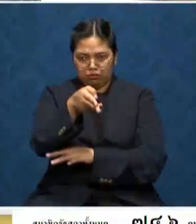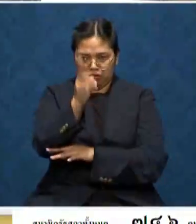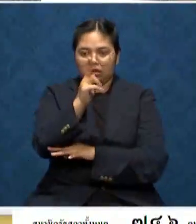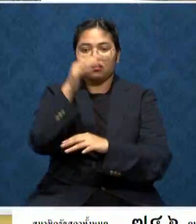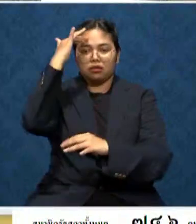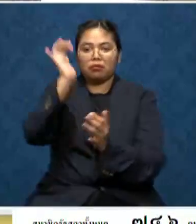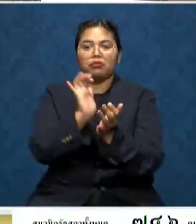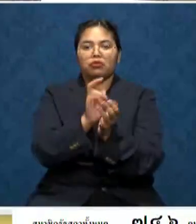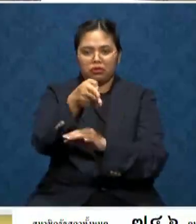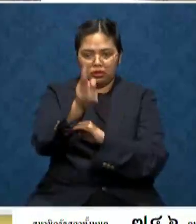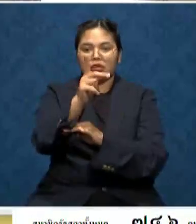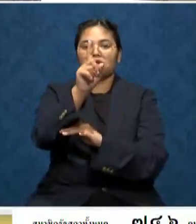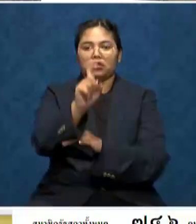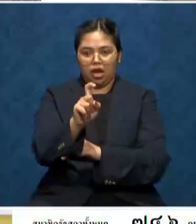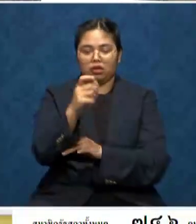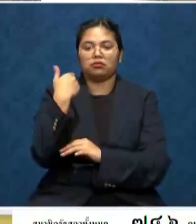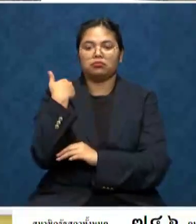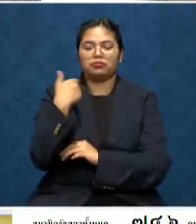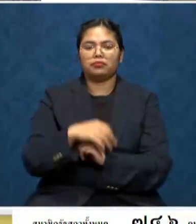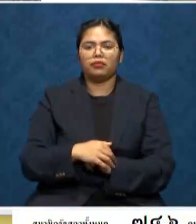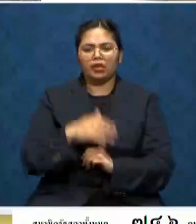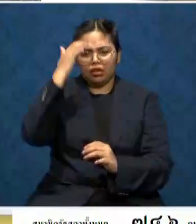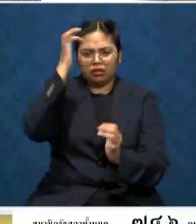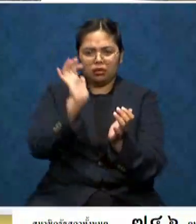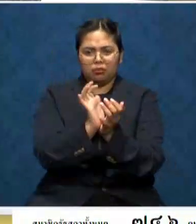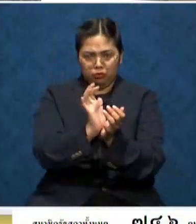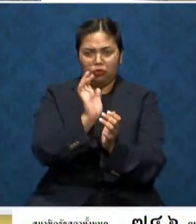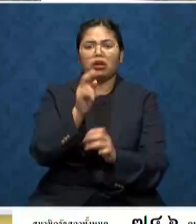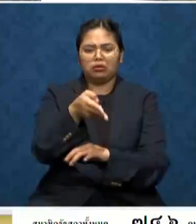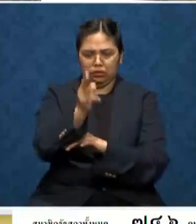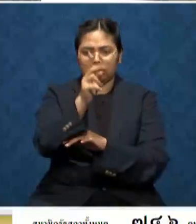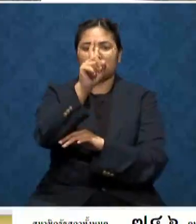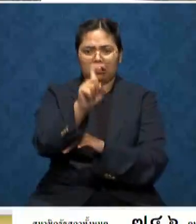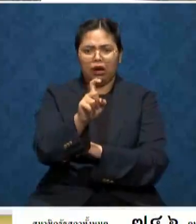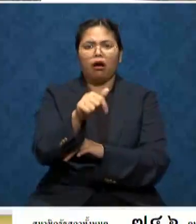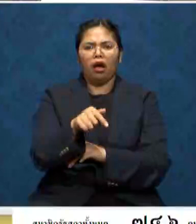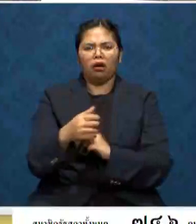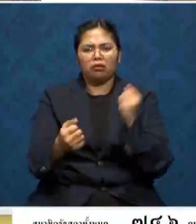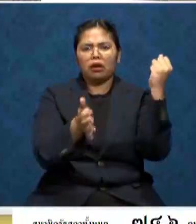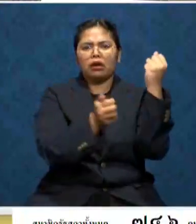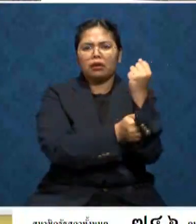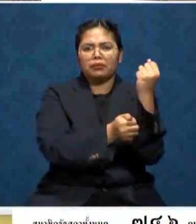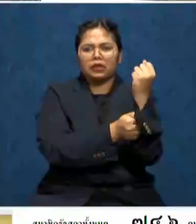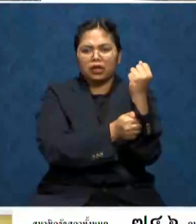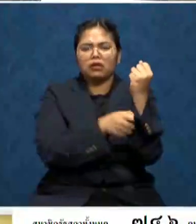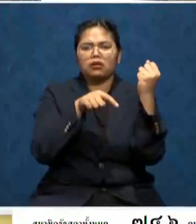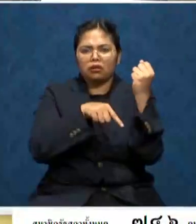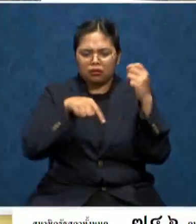นะคร